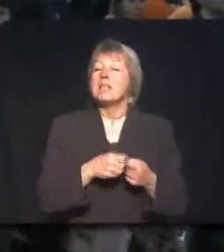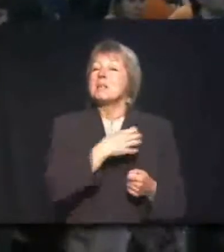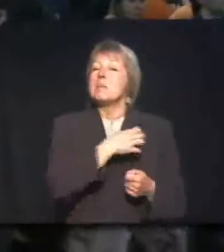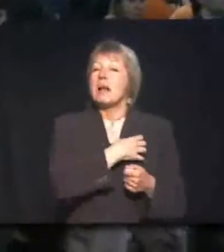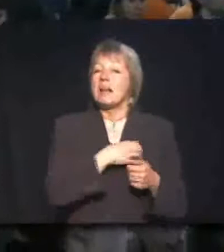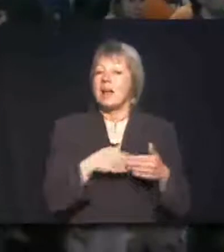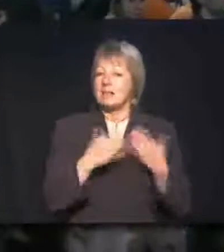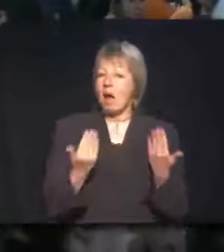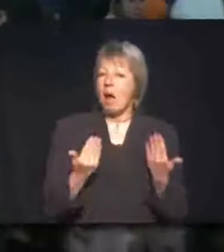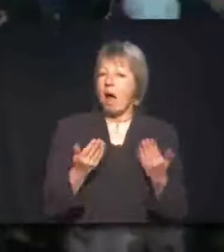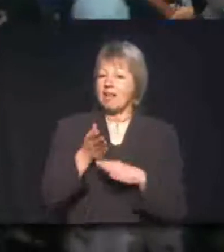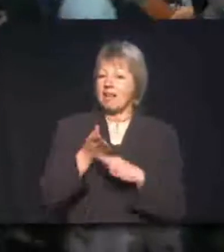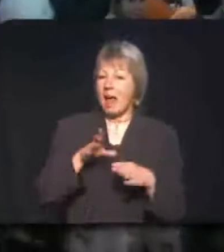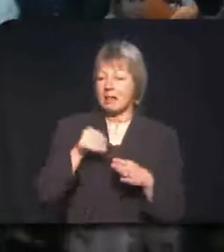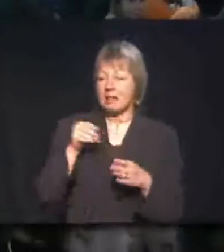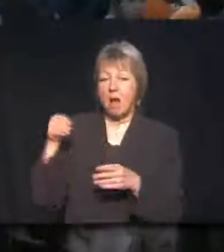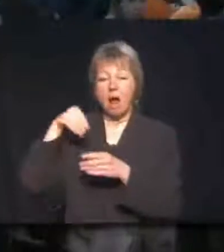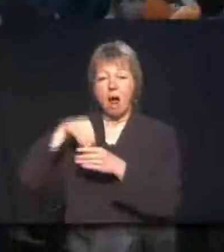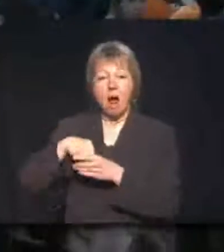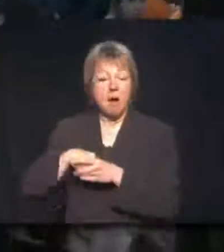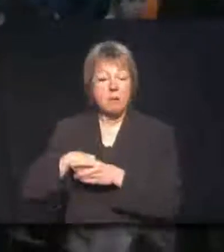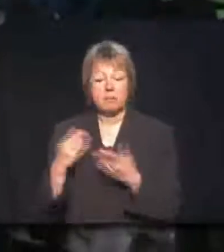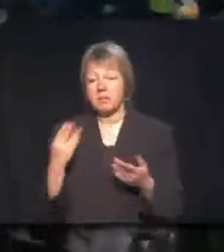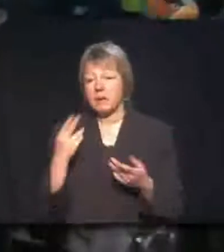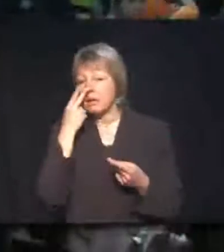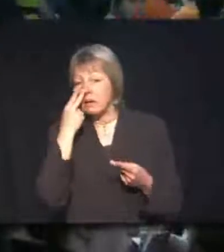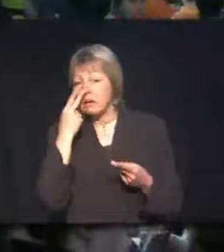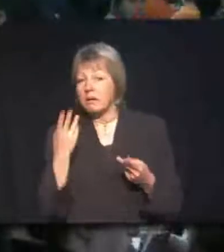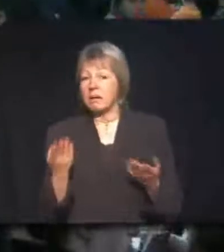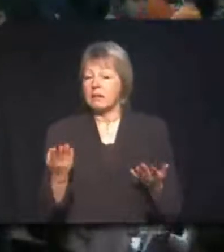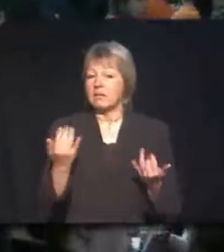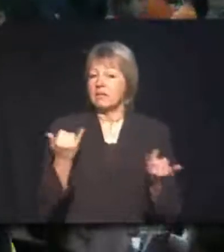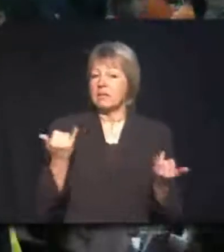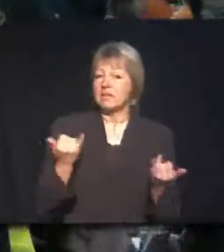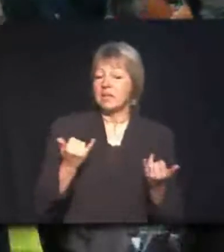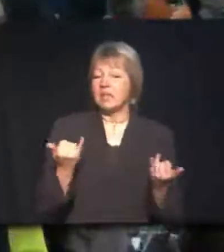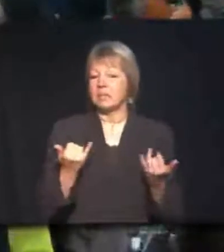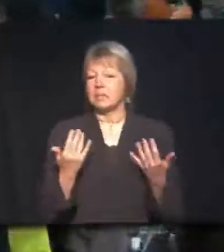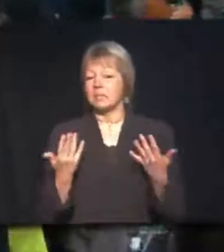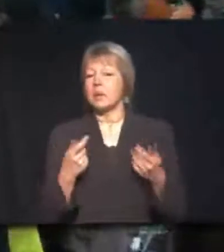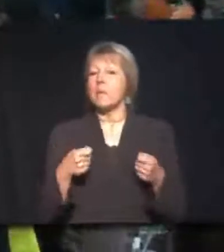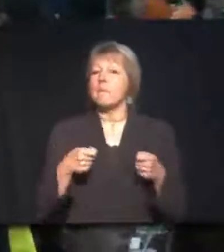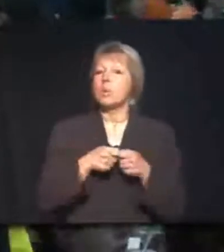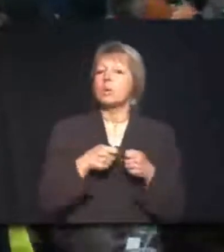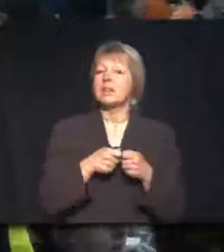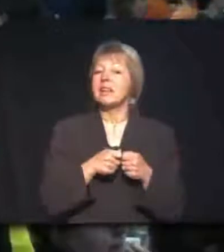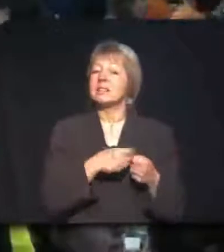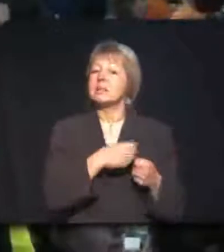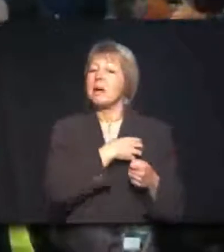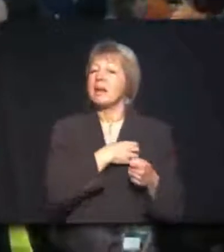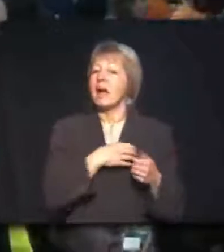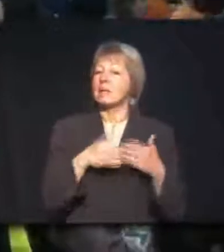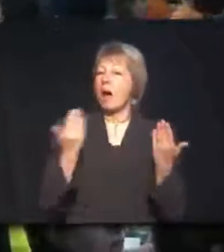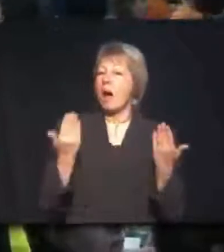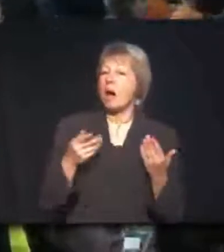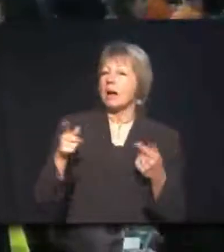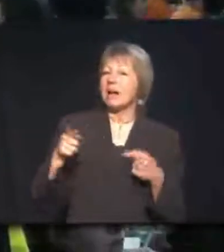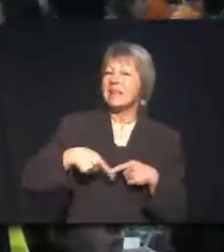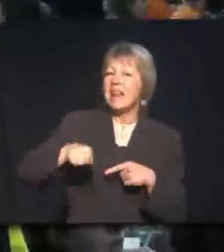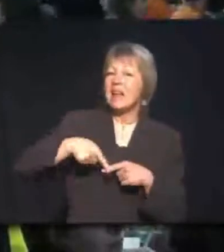wenn sie dann angesetzt sind und wo sie angesetzt sind und ein Bundesparteitag enthält keine delegationsmöglichkeit